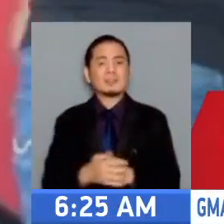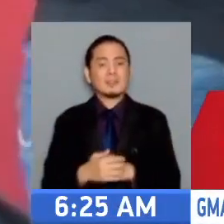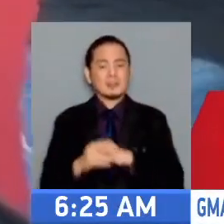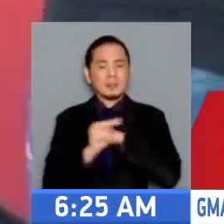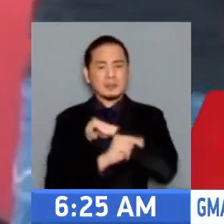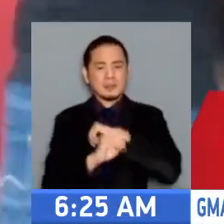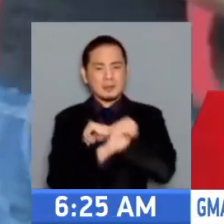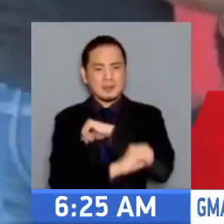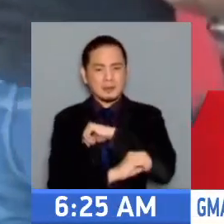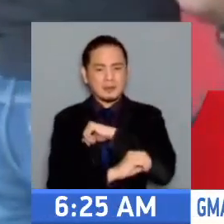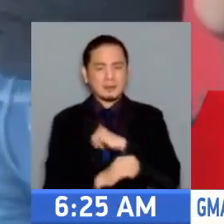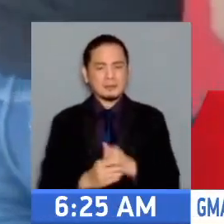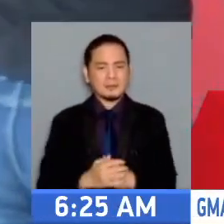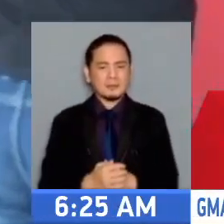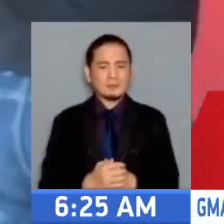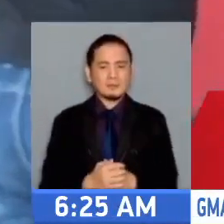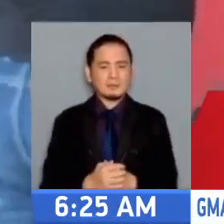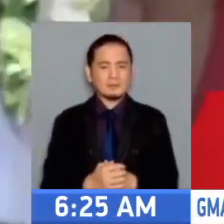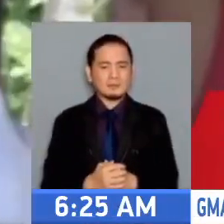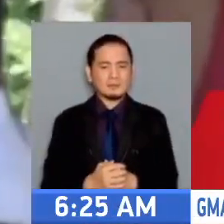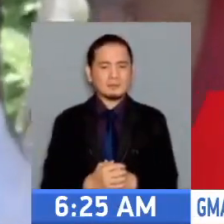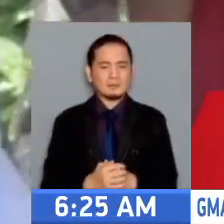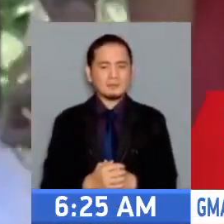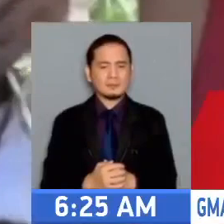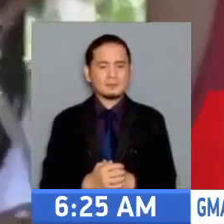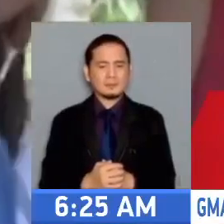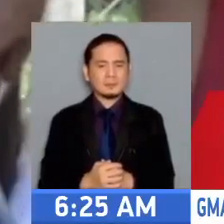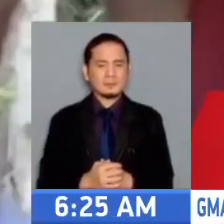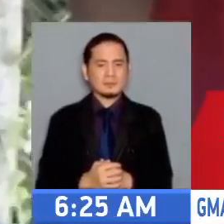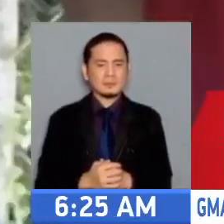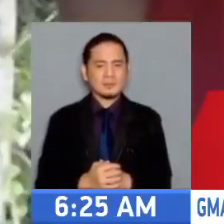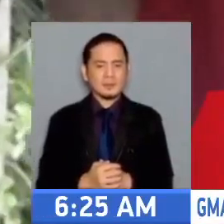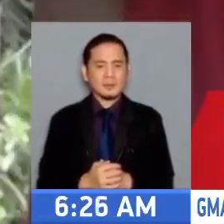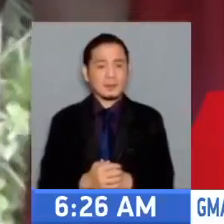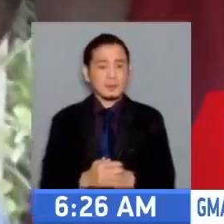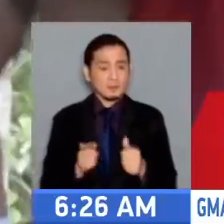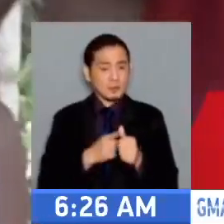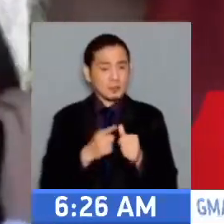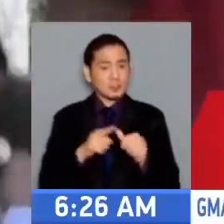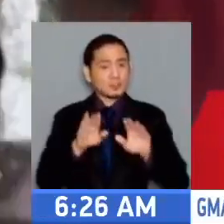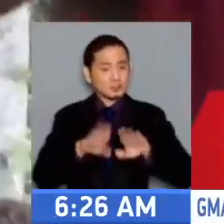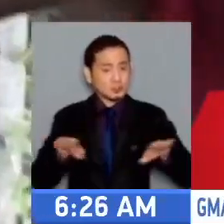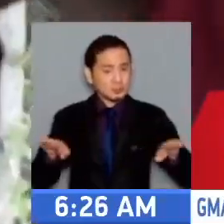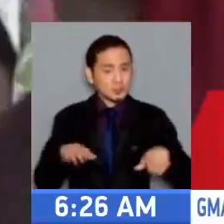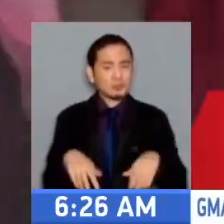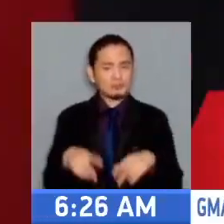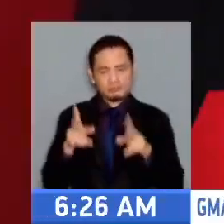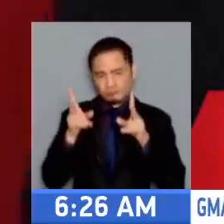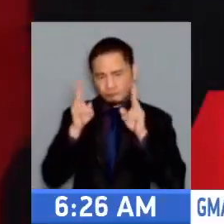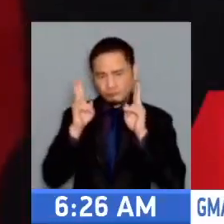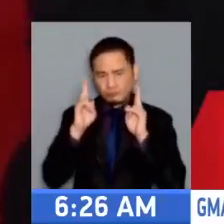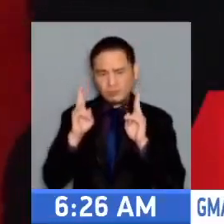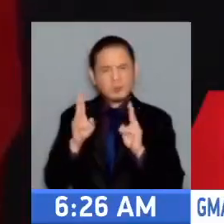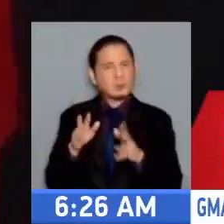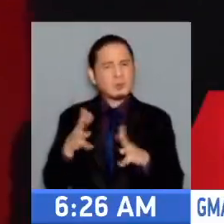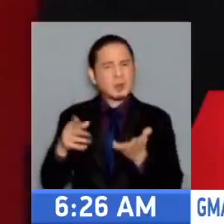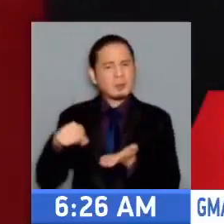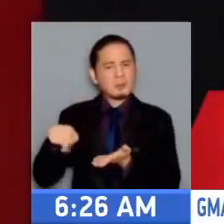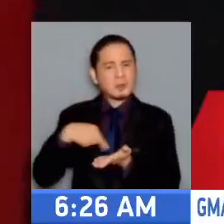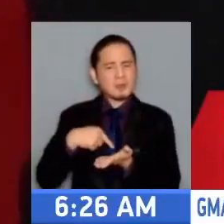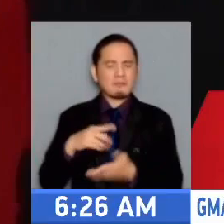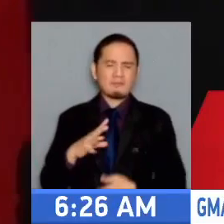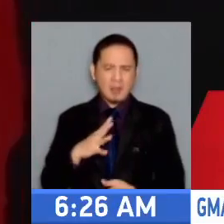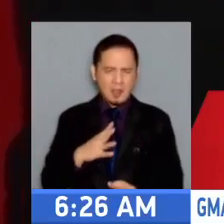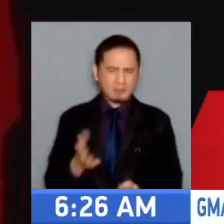Nagsimula raw ito nang may nagpagupit na mga bata sa kanilang salon pero walang pambayad. Libre nilang ginupitan ang mga bata.